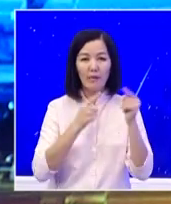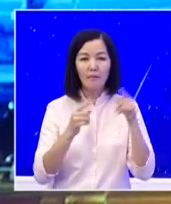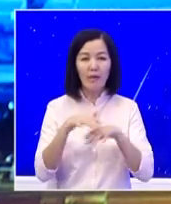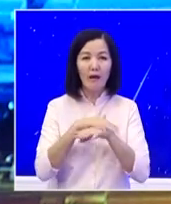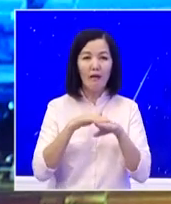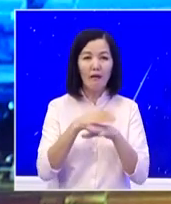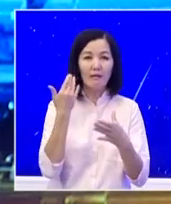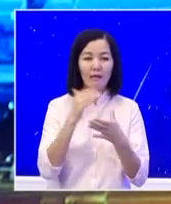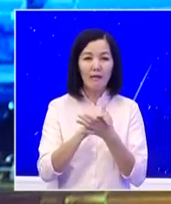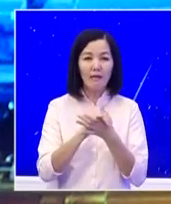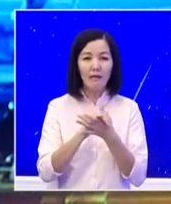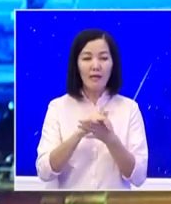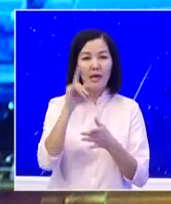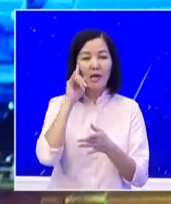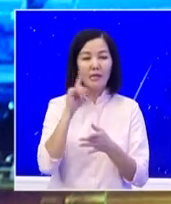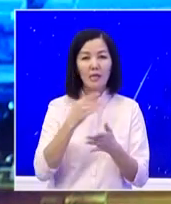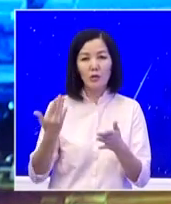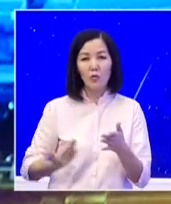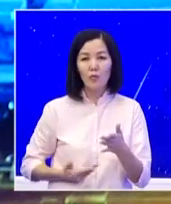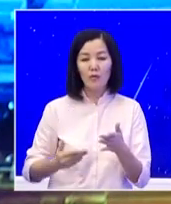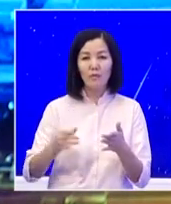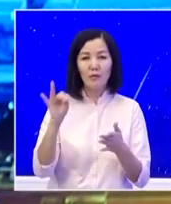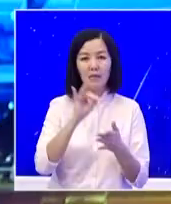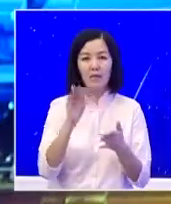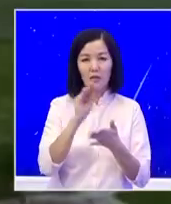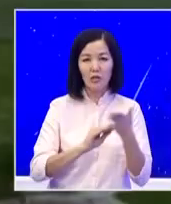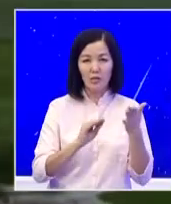өлеңдері қазақтың ширек ғасырдағы өмірінен сыр шертеді.